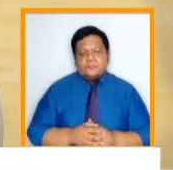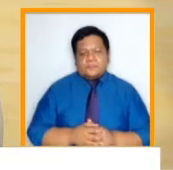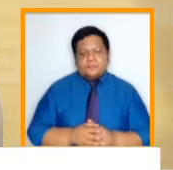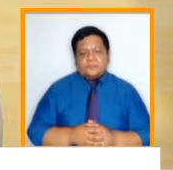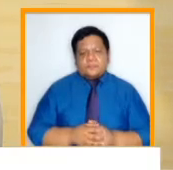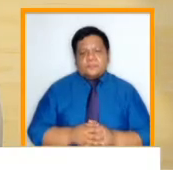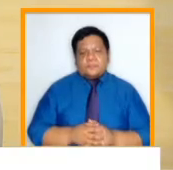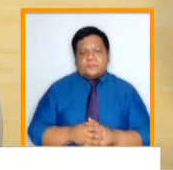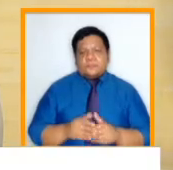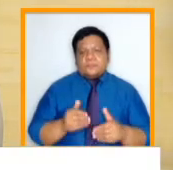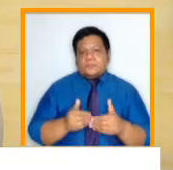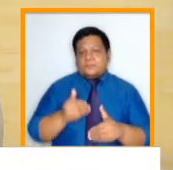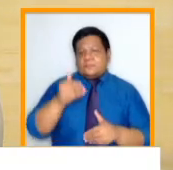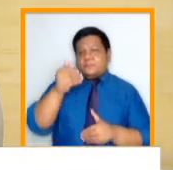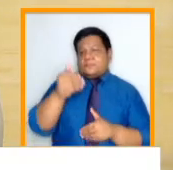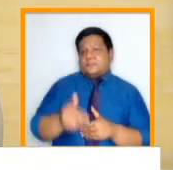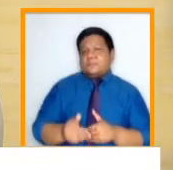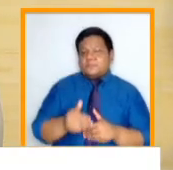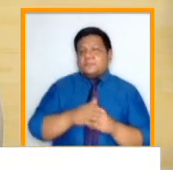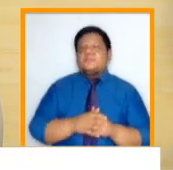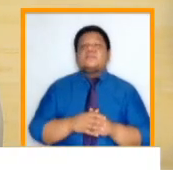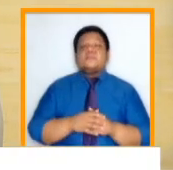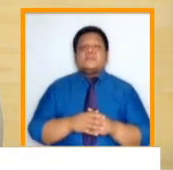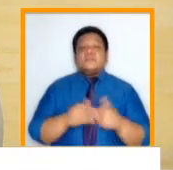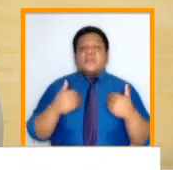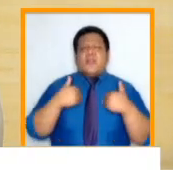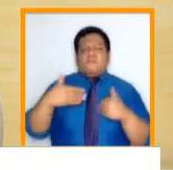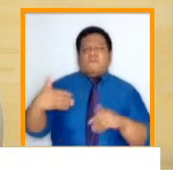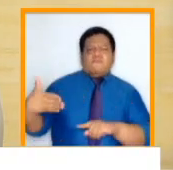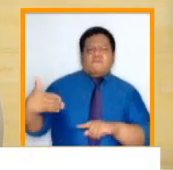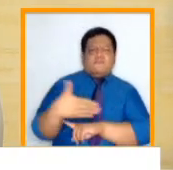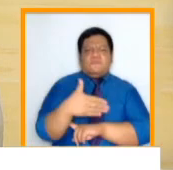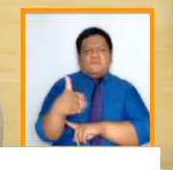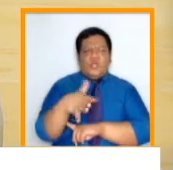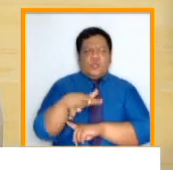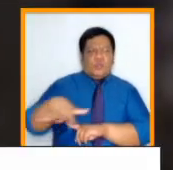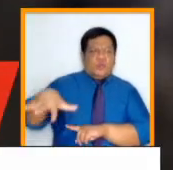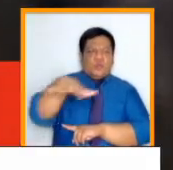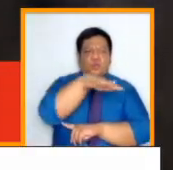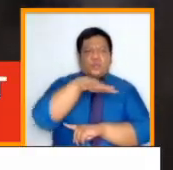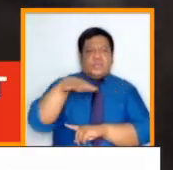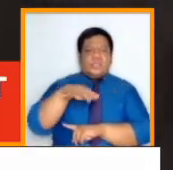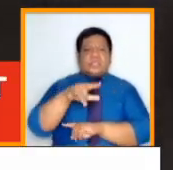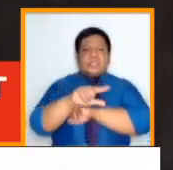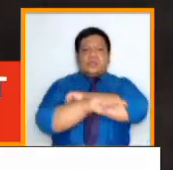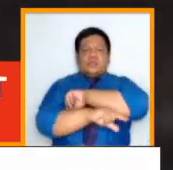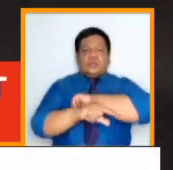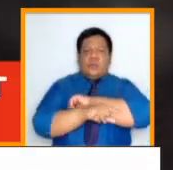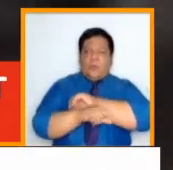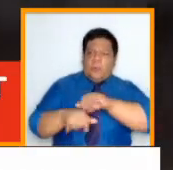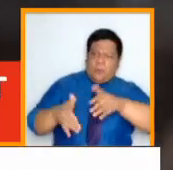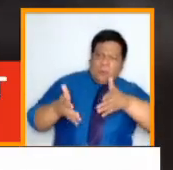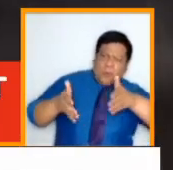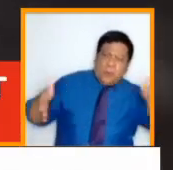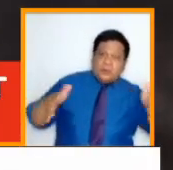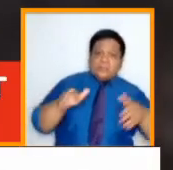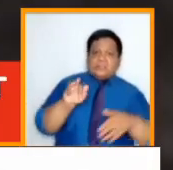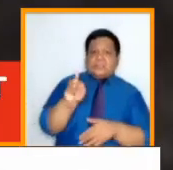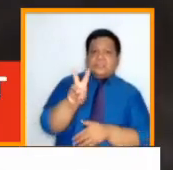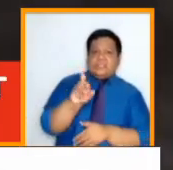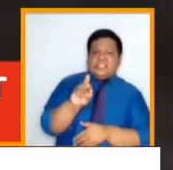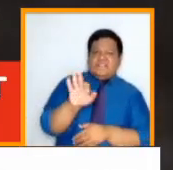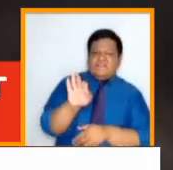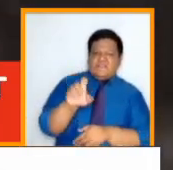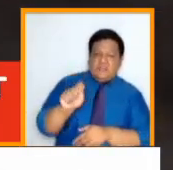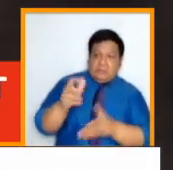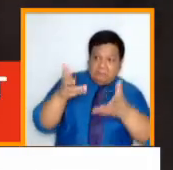Isang dambuhalang blue marlin ang lalambat sa Lamon Bay sa Lopez, Quezon. Ang haba nito 15 feet at ang bigat, lagpas 100 kilos. Sa laki ng